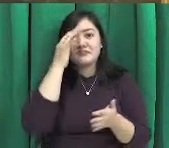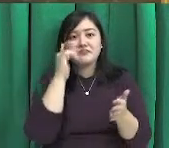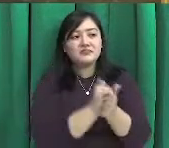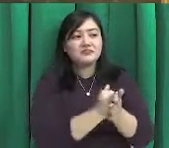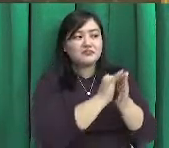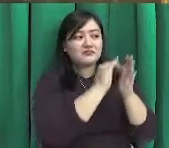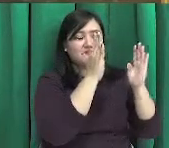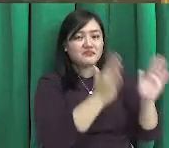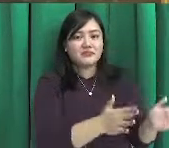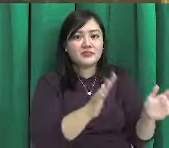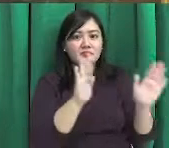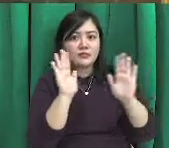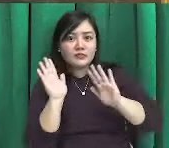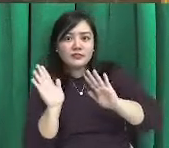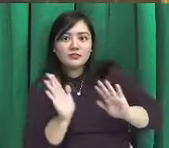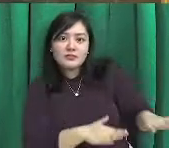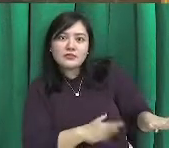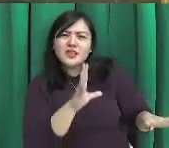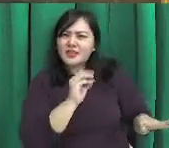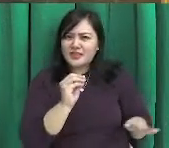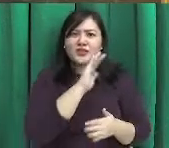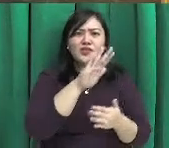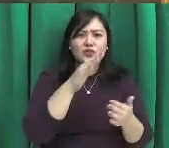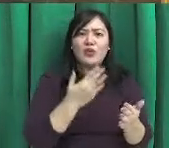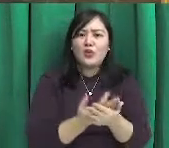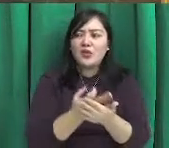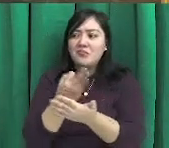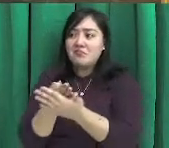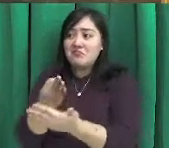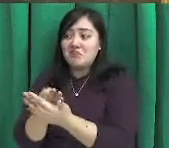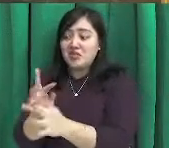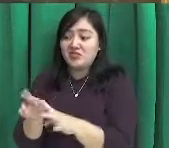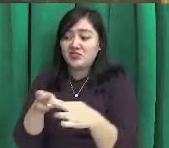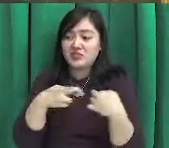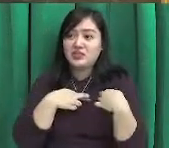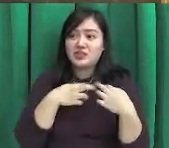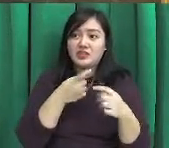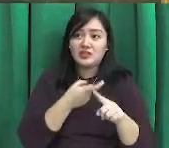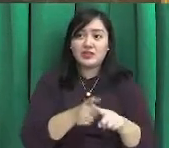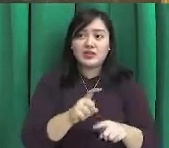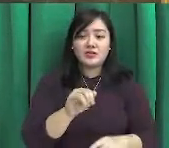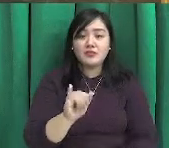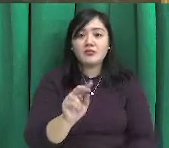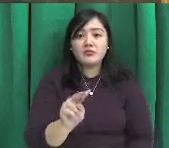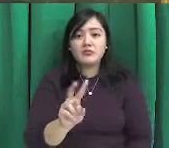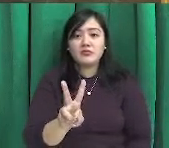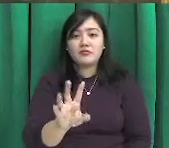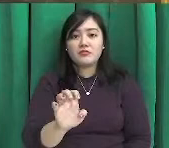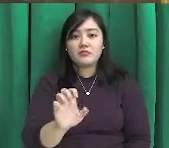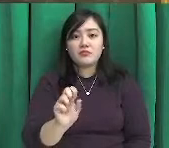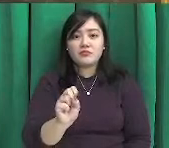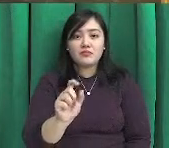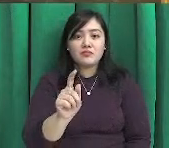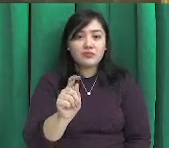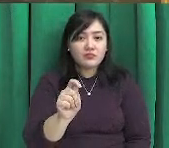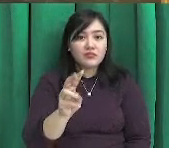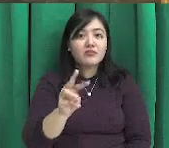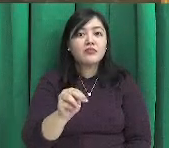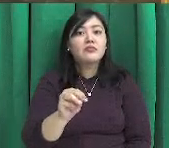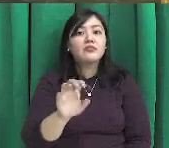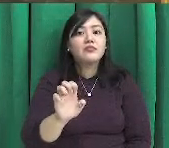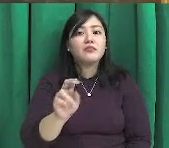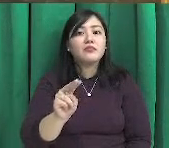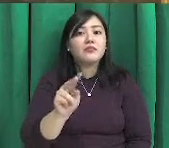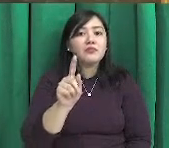pati yung investment. Wala na. Although, mas malaki pa po yung ibang mga kapatiran na nag-invest sa kanya, pero the